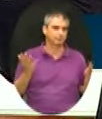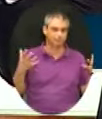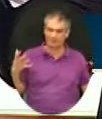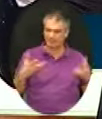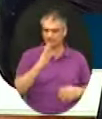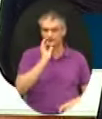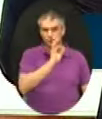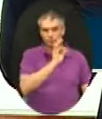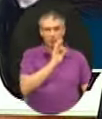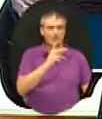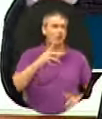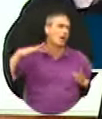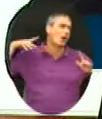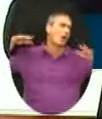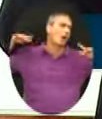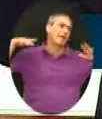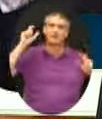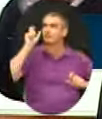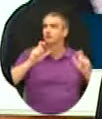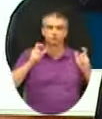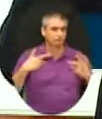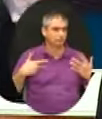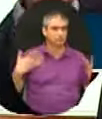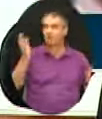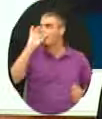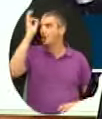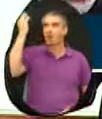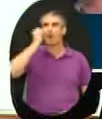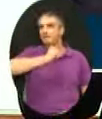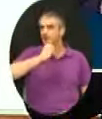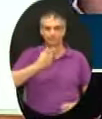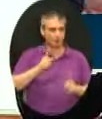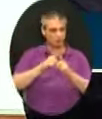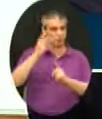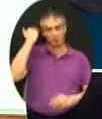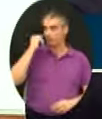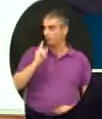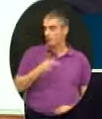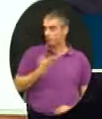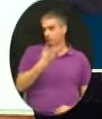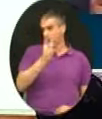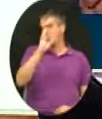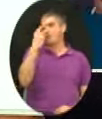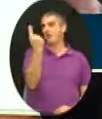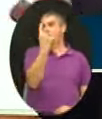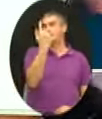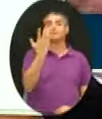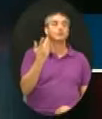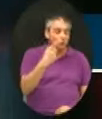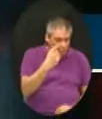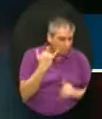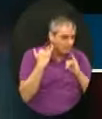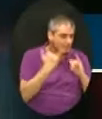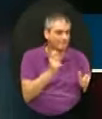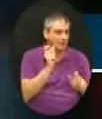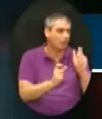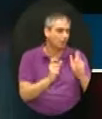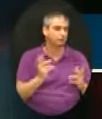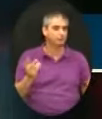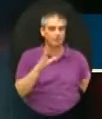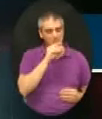הכנסים שלו עם אלפי אנשים, בלי כוכבי רוק וכמו שהילרי... לא צריך, הוא כוכב יחיד. הוא מביא אותם